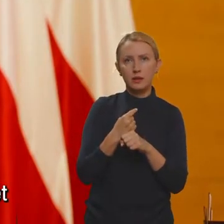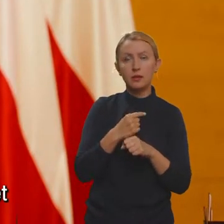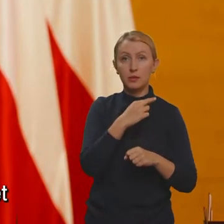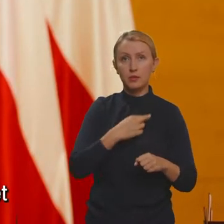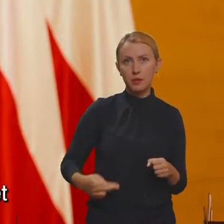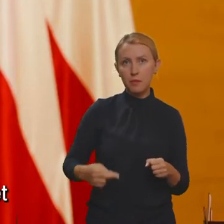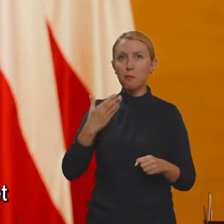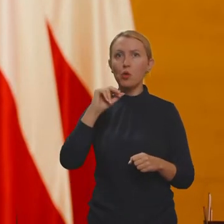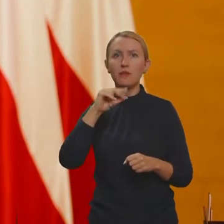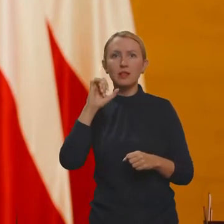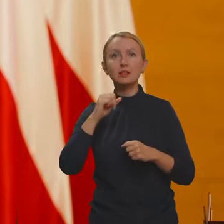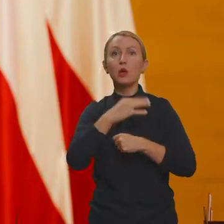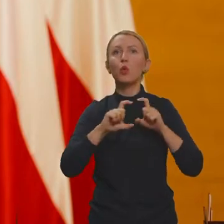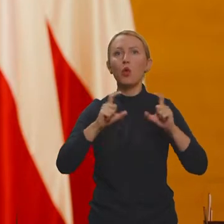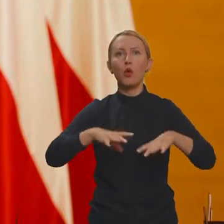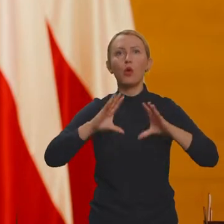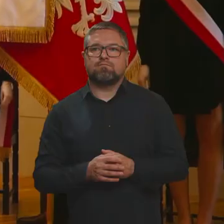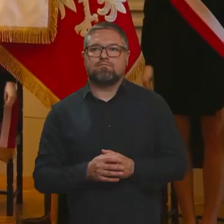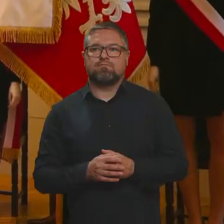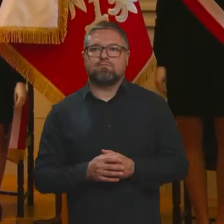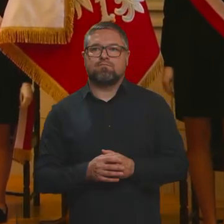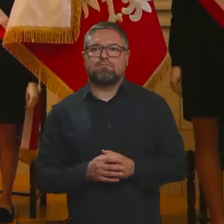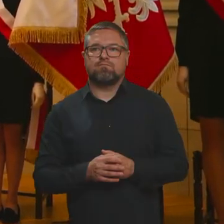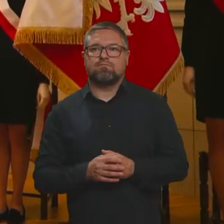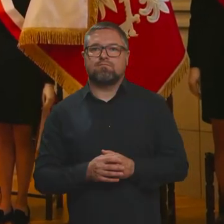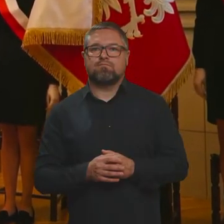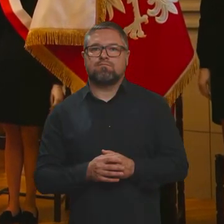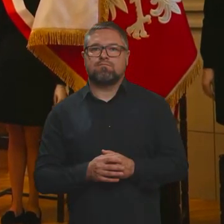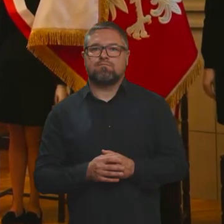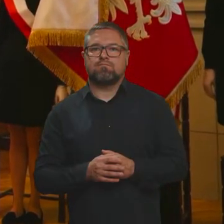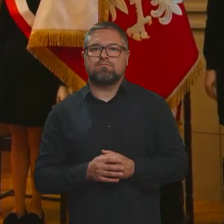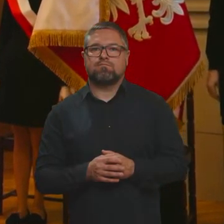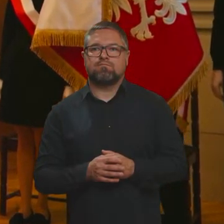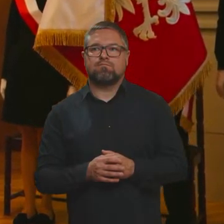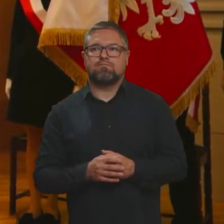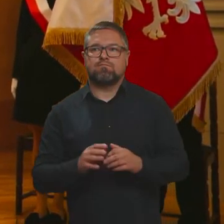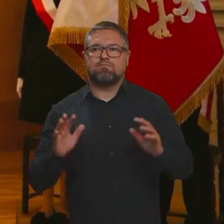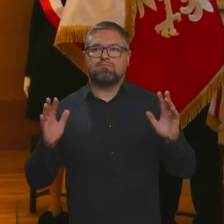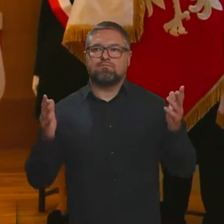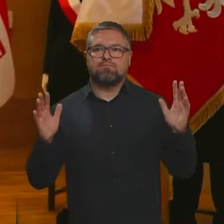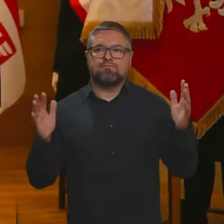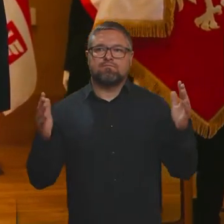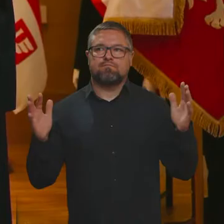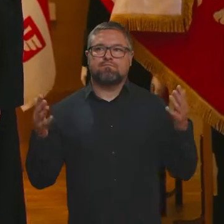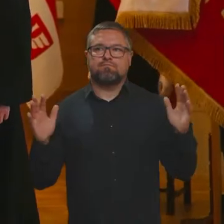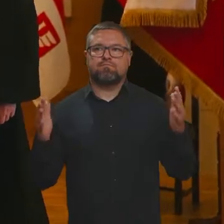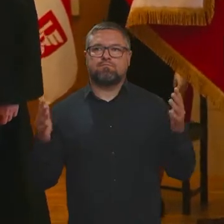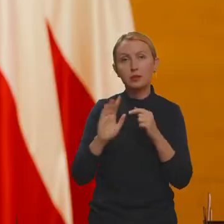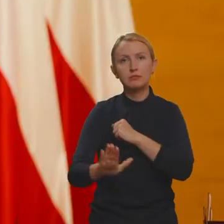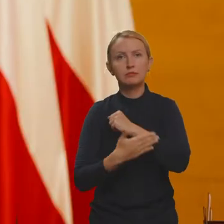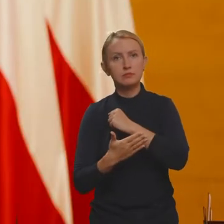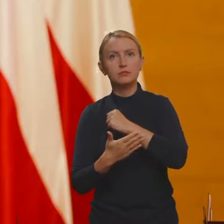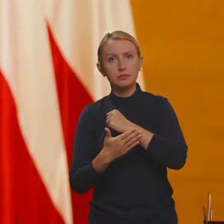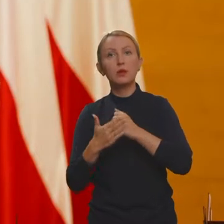Mateusza Morawieckiego Uniwersytet otrzymał 8 milionów złotych na utworzenie Laboratorium Badań Nowych Formulacji Lekowych oraz na